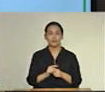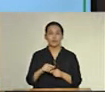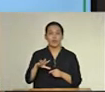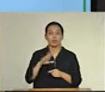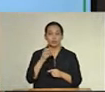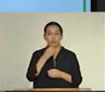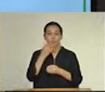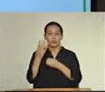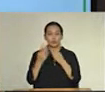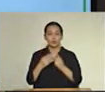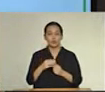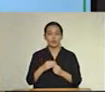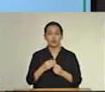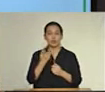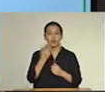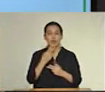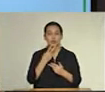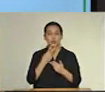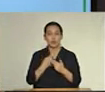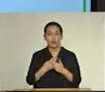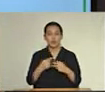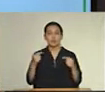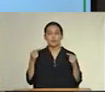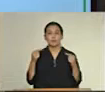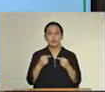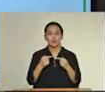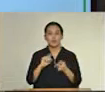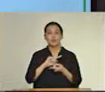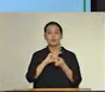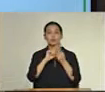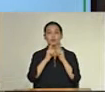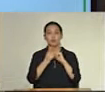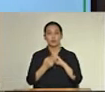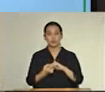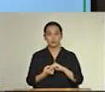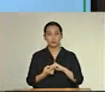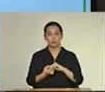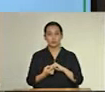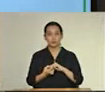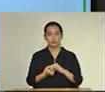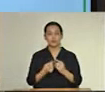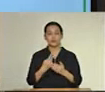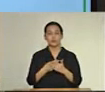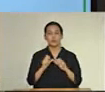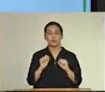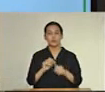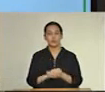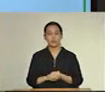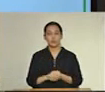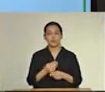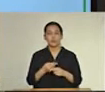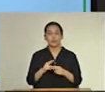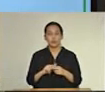mana sariq va ko'rib turganingizdek yashil holatga, ya'ni ularning gultoj barglarini rangi o'zgara boshlangan. Demak,